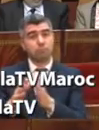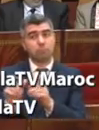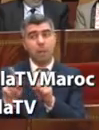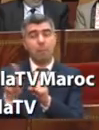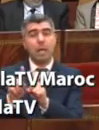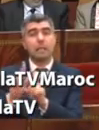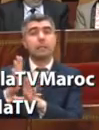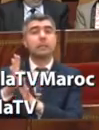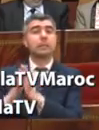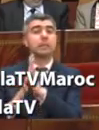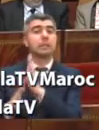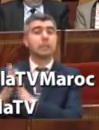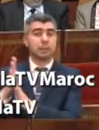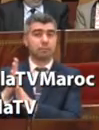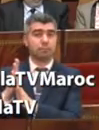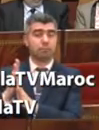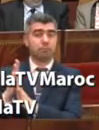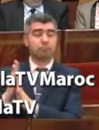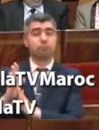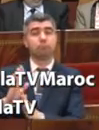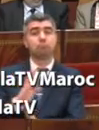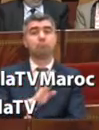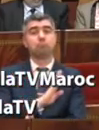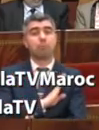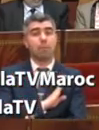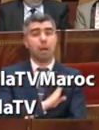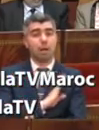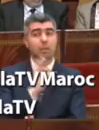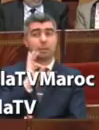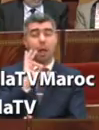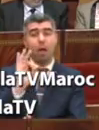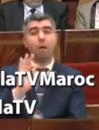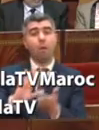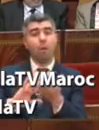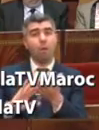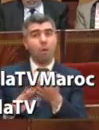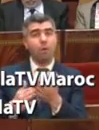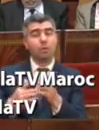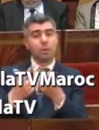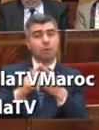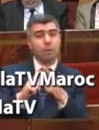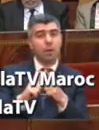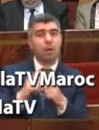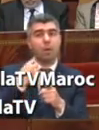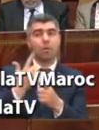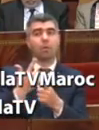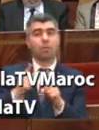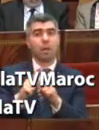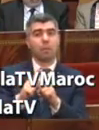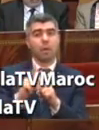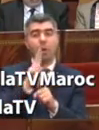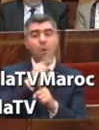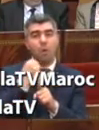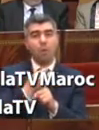جد، واللي للأسف باقي تنقول هاد الدولة حفظتها في غفلة من مستغليها،